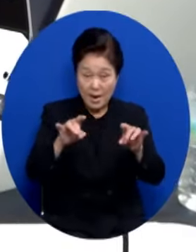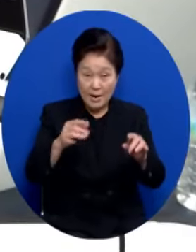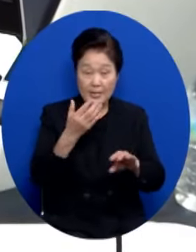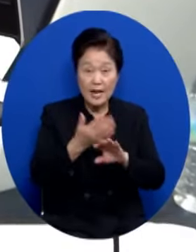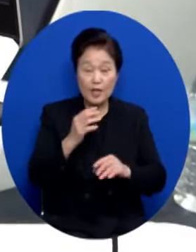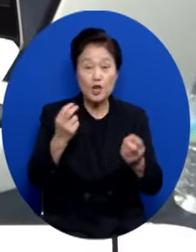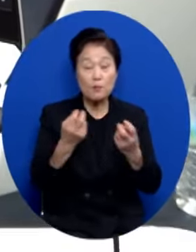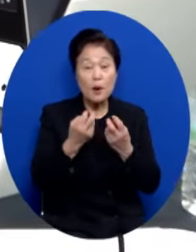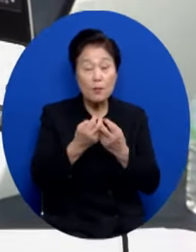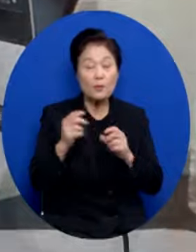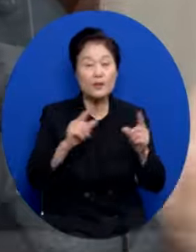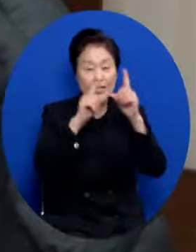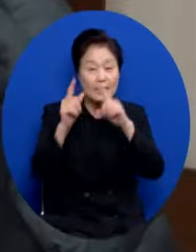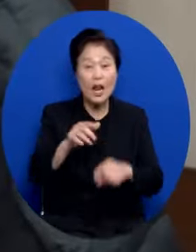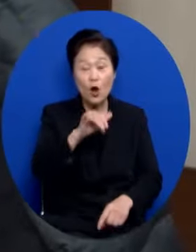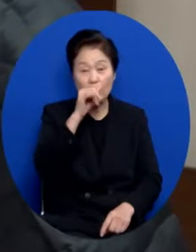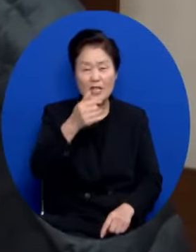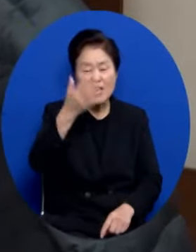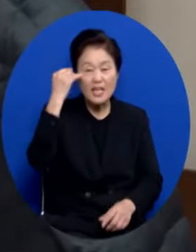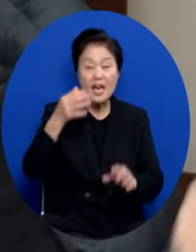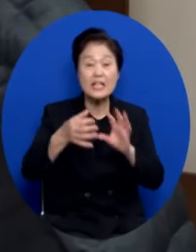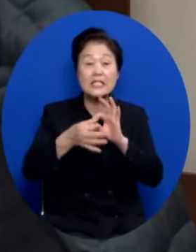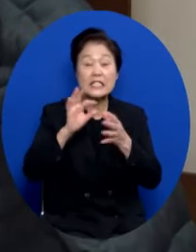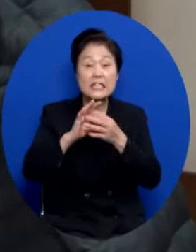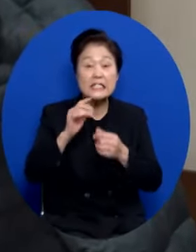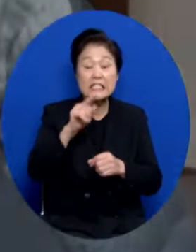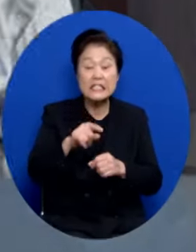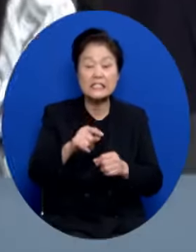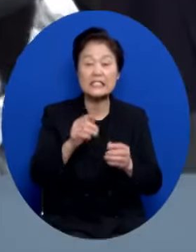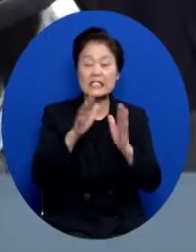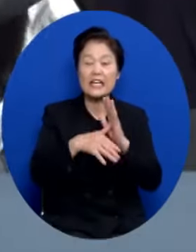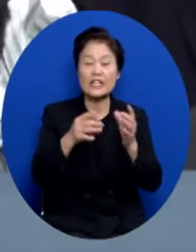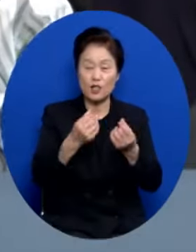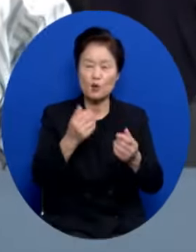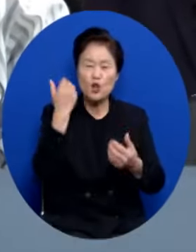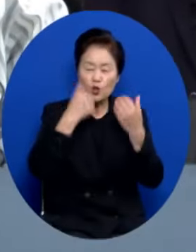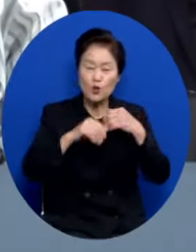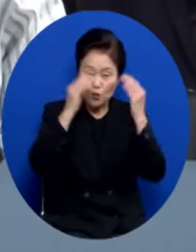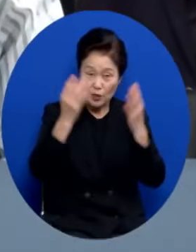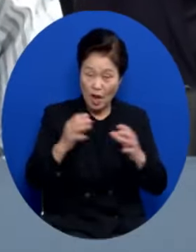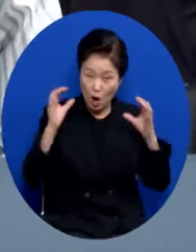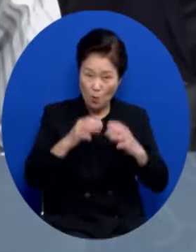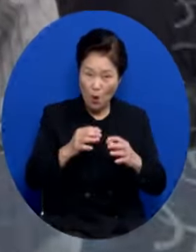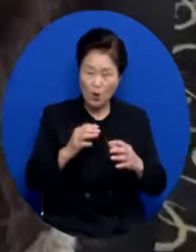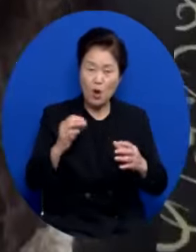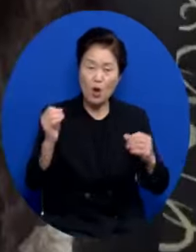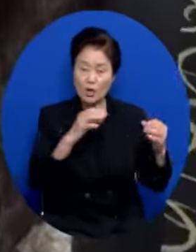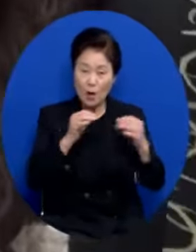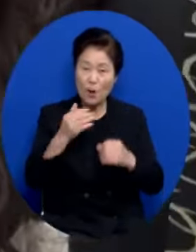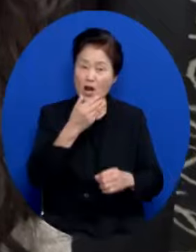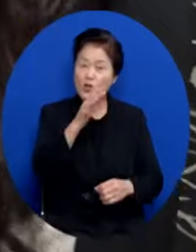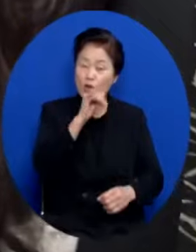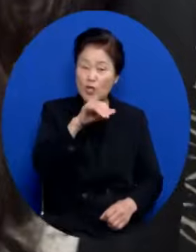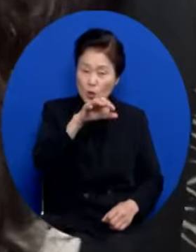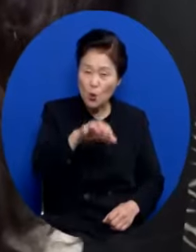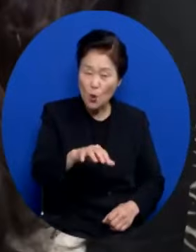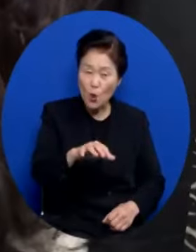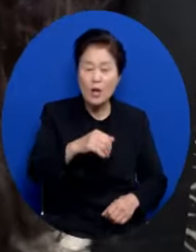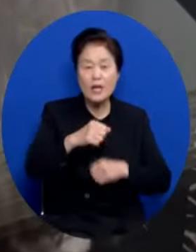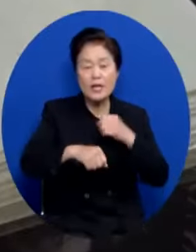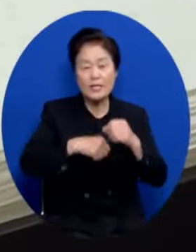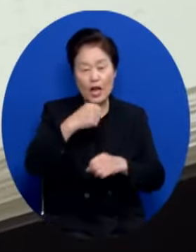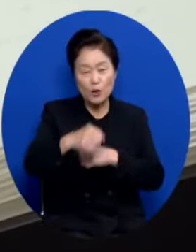시청각장애인. 고대 그리스 시민 누구나 이야기할 수 있었던 토론장 아고라처럼 오늘날 시청각장애인들이